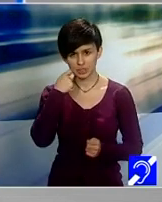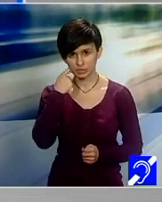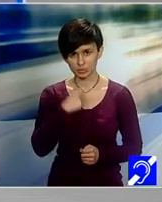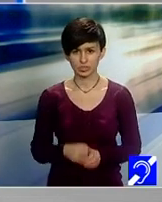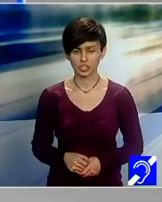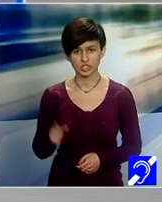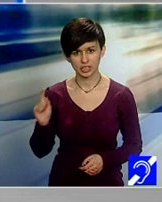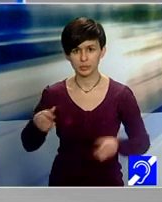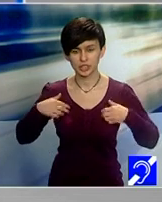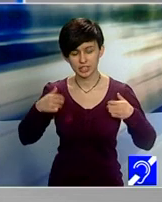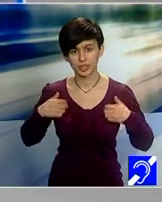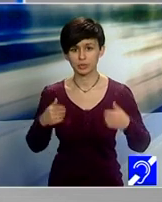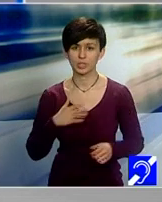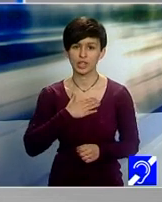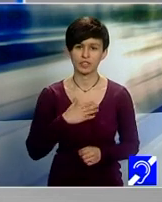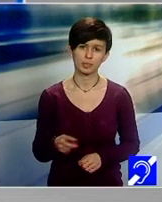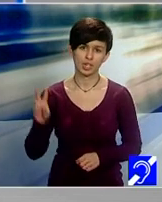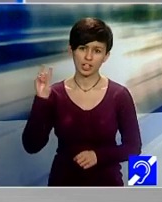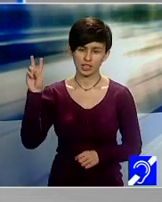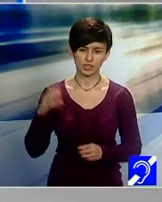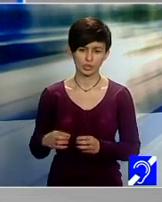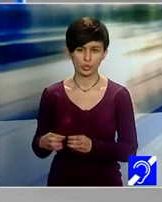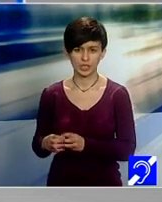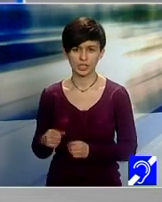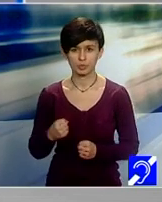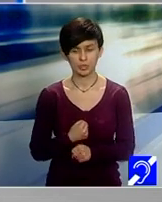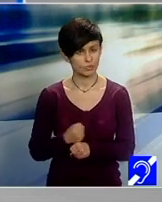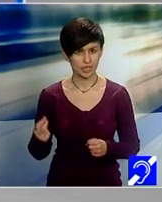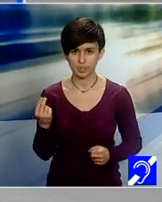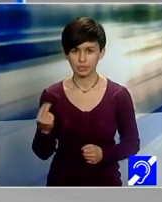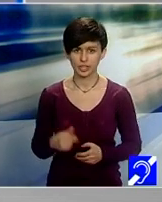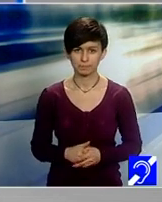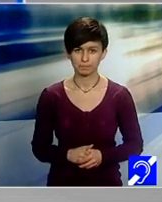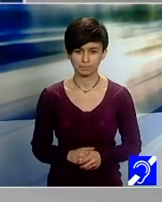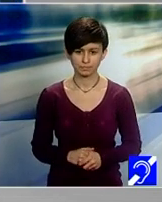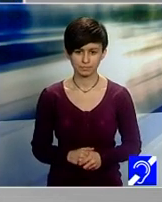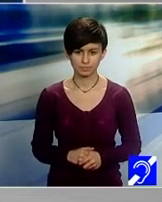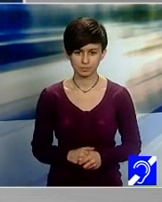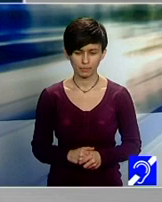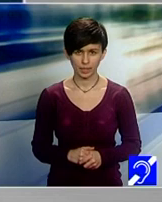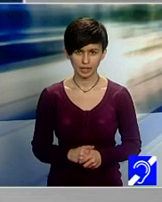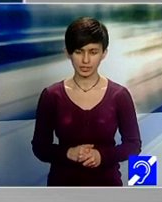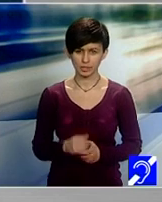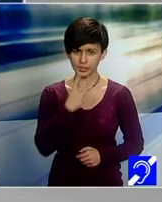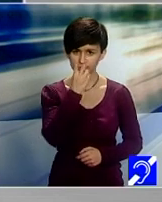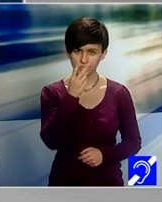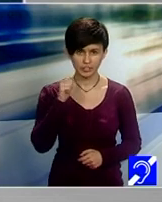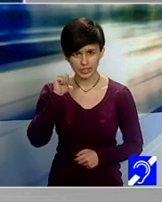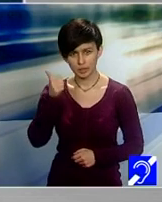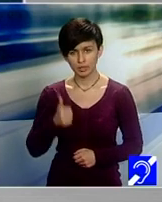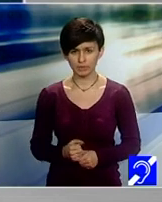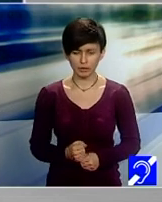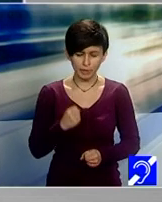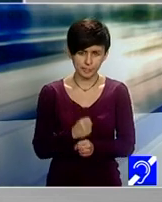două echipe? Am avut două echipe foarte bune. Ei, până mâine, vedem ce facem